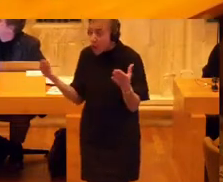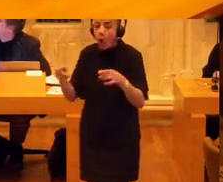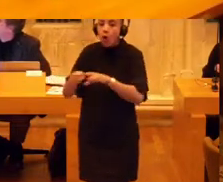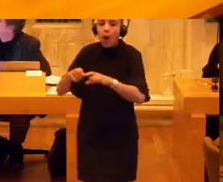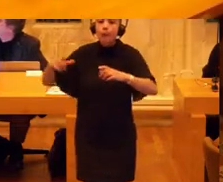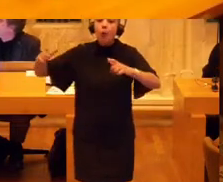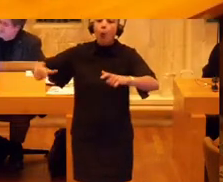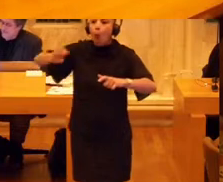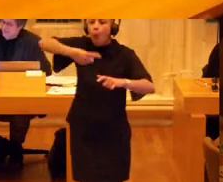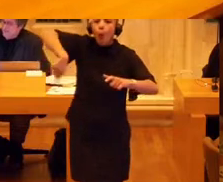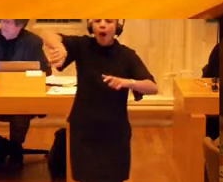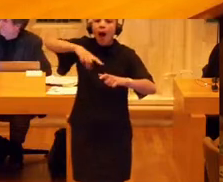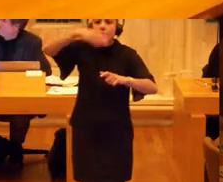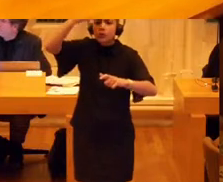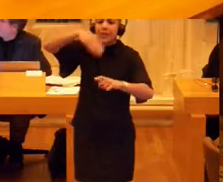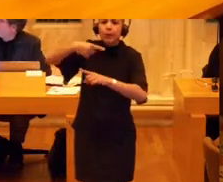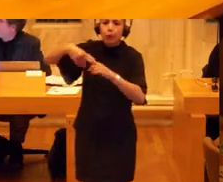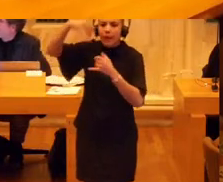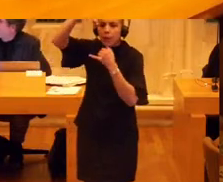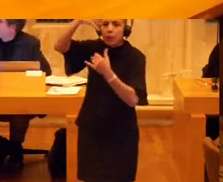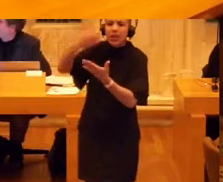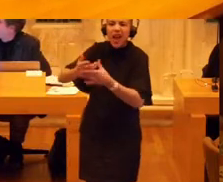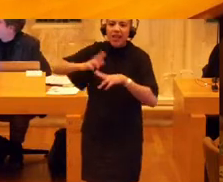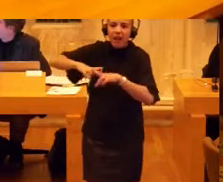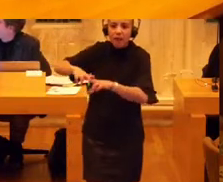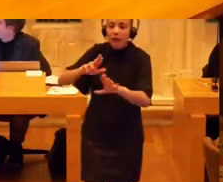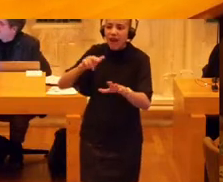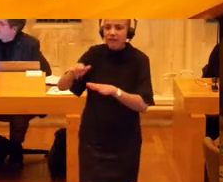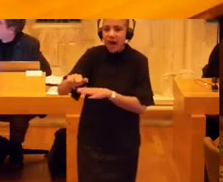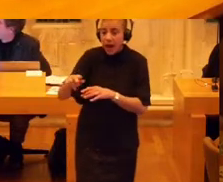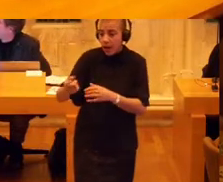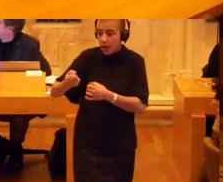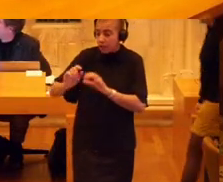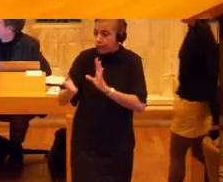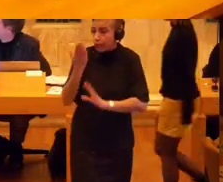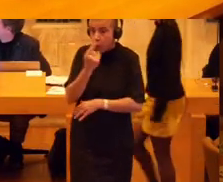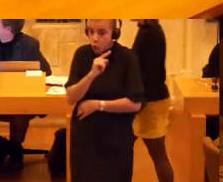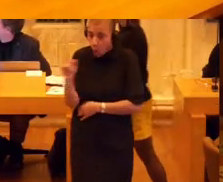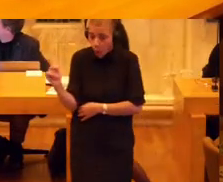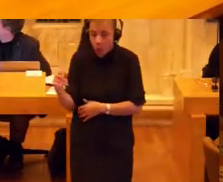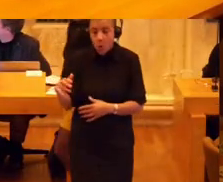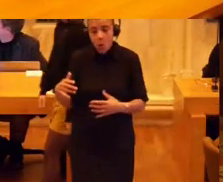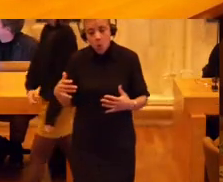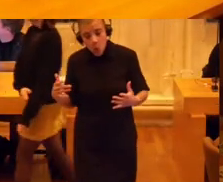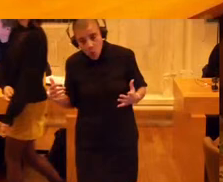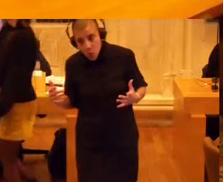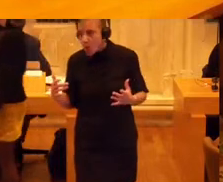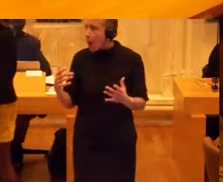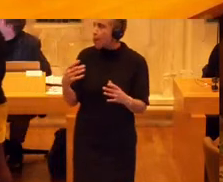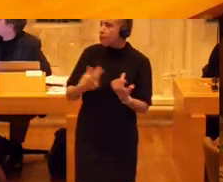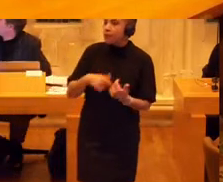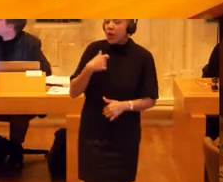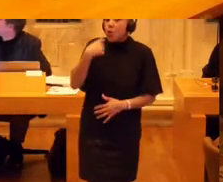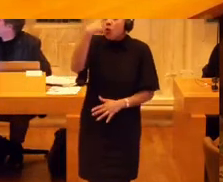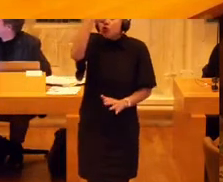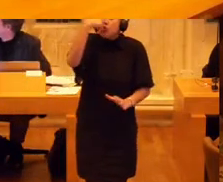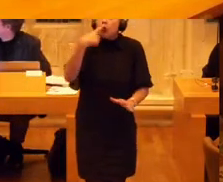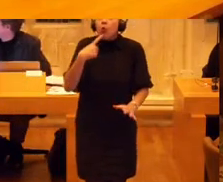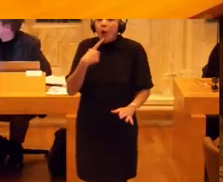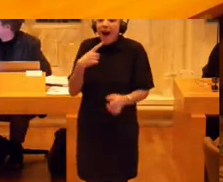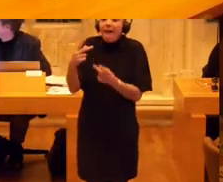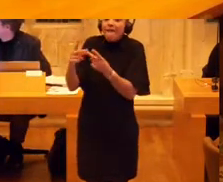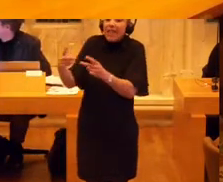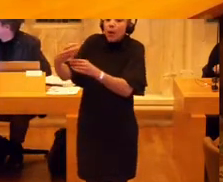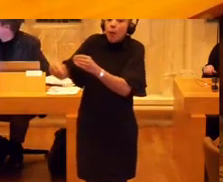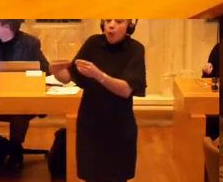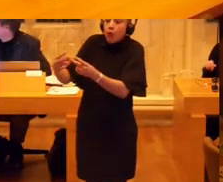traité. Oui, tout mais suite. De l'autre côté, côté. Alors je crois que la ville de Mondeville a un projet sur la. Oui, sur le débouche, sur la sur le